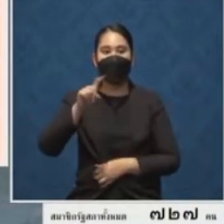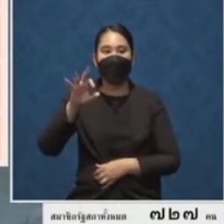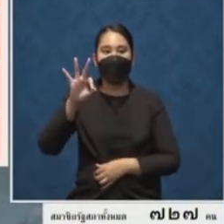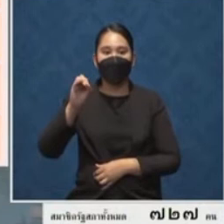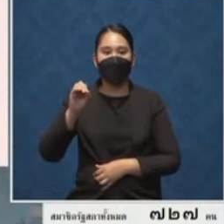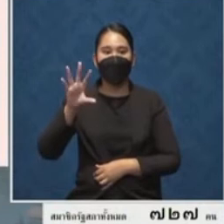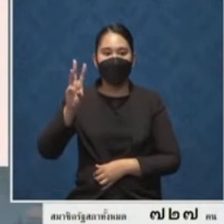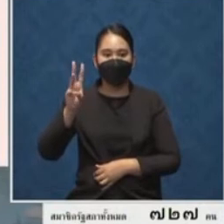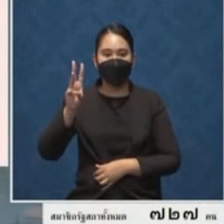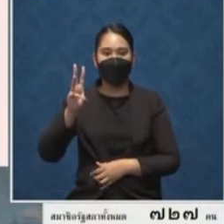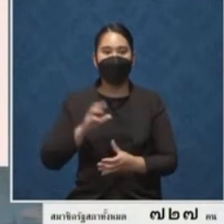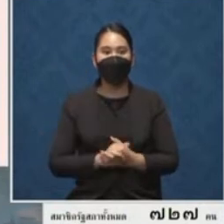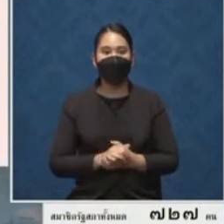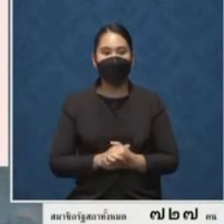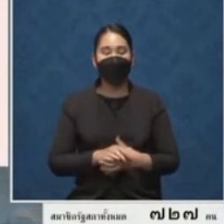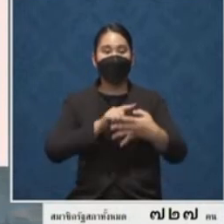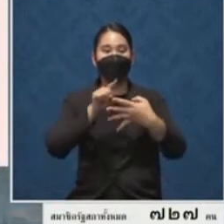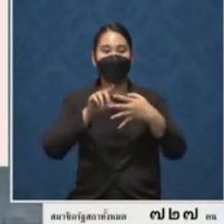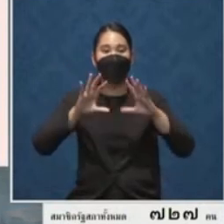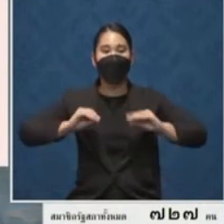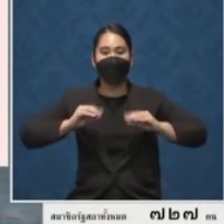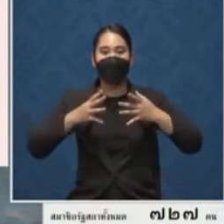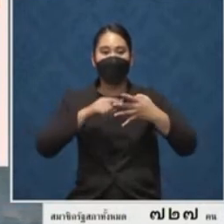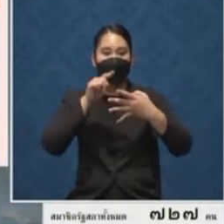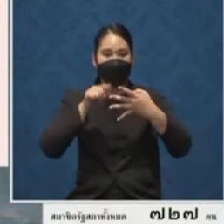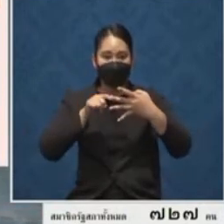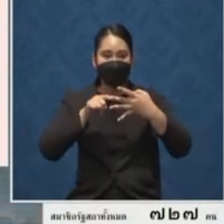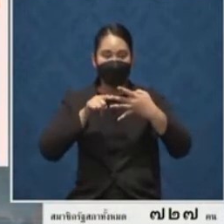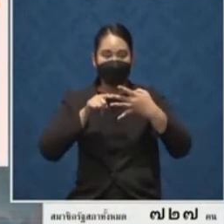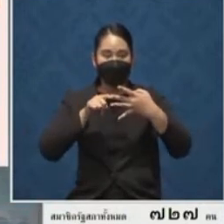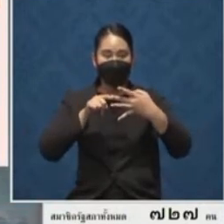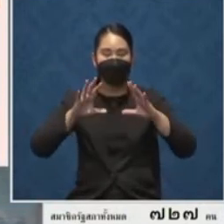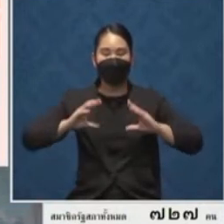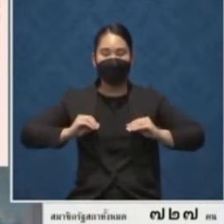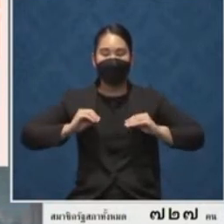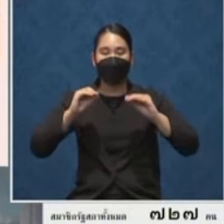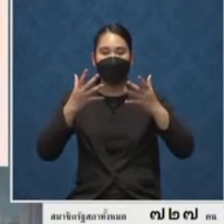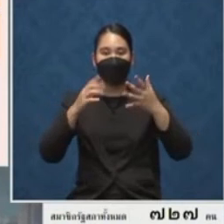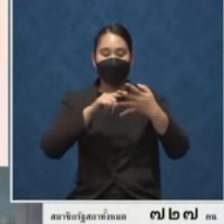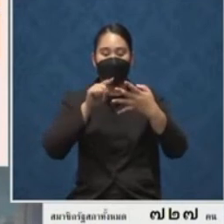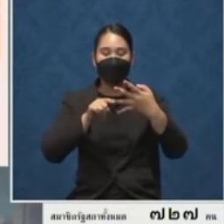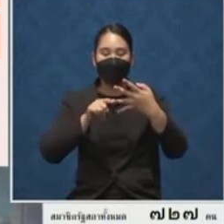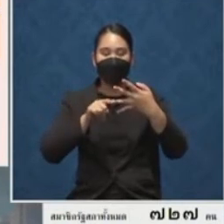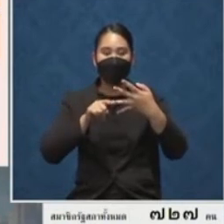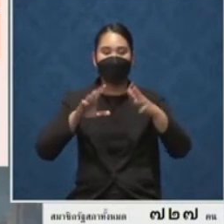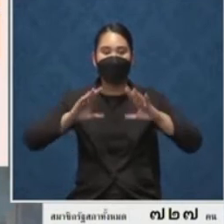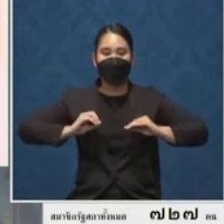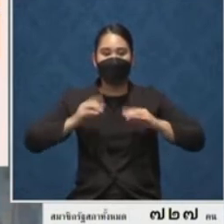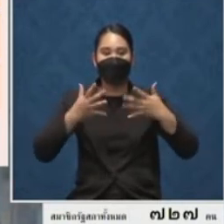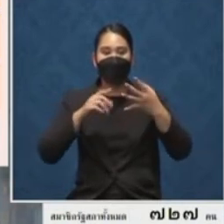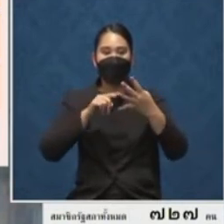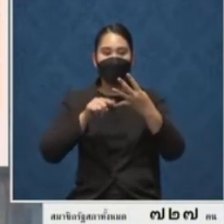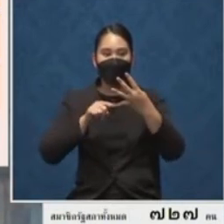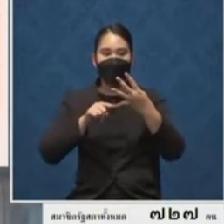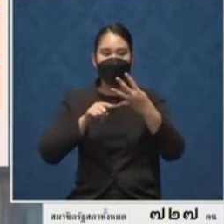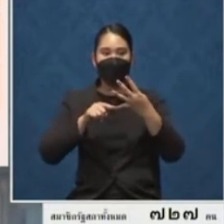ำ 1ไม่รับหลักการ2ไม่รับหลักการ3ไม่รับหลักการ